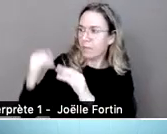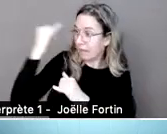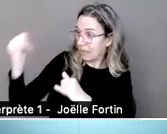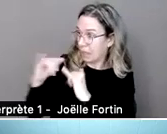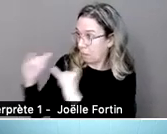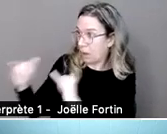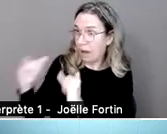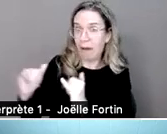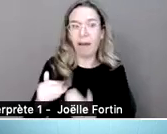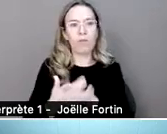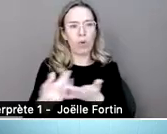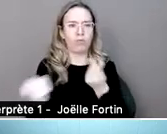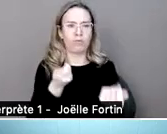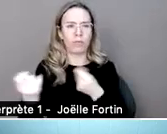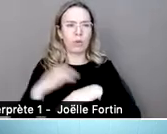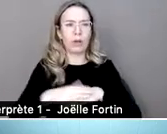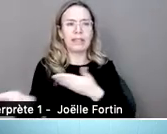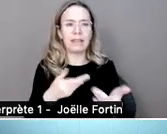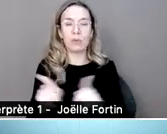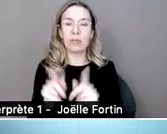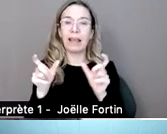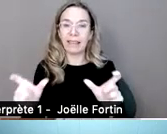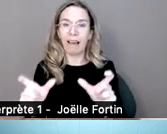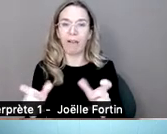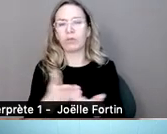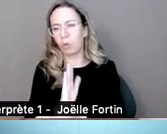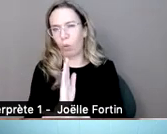aident à la coordination des services et à la défense des intérêts.